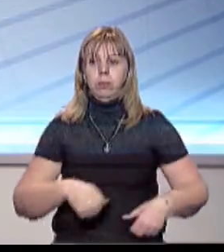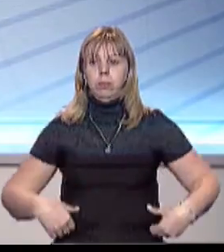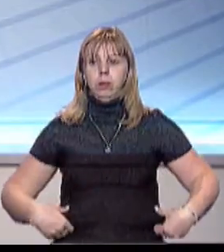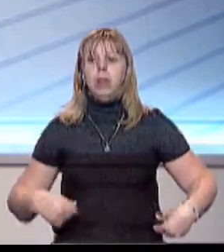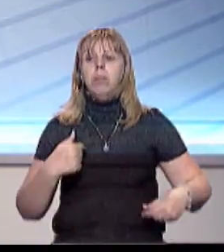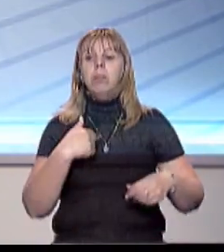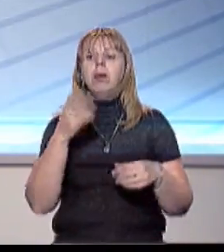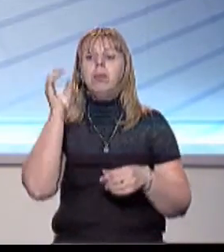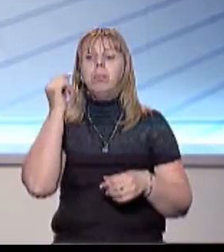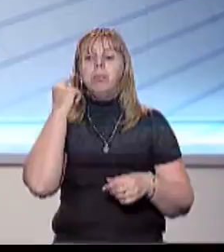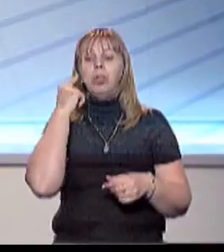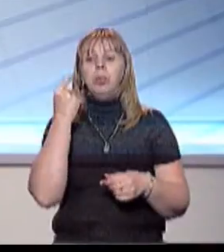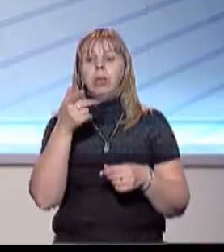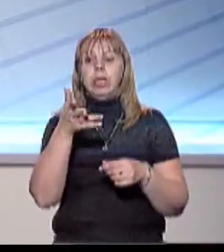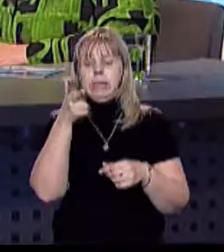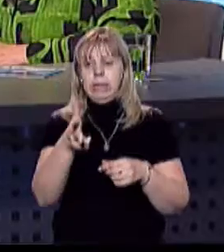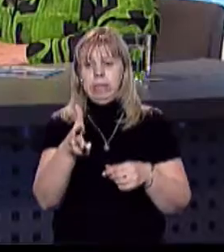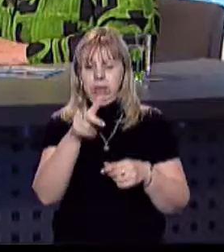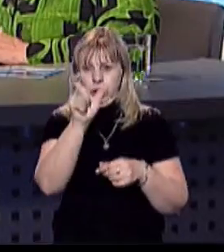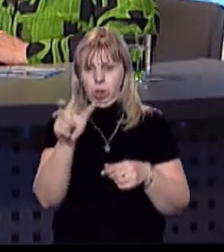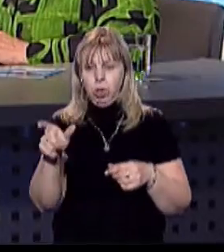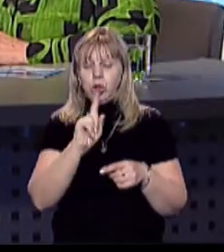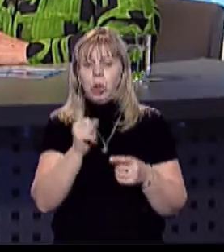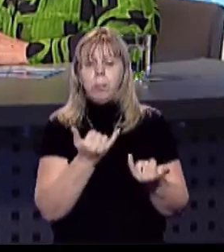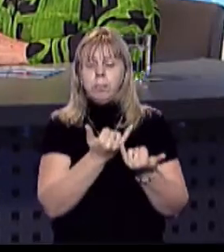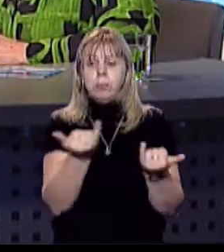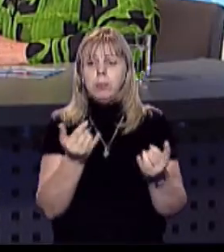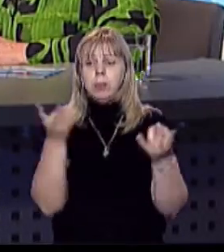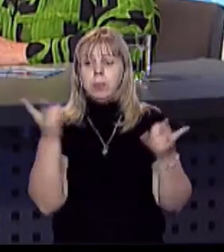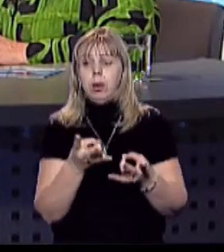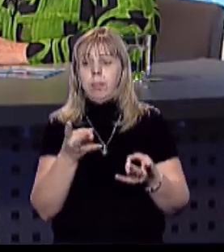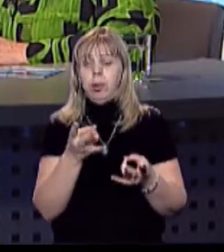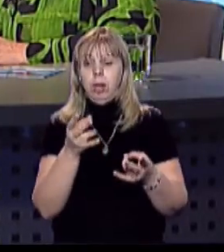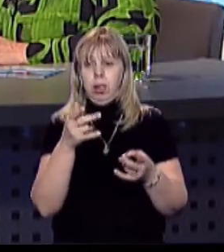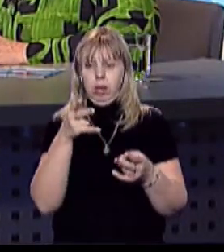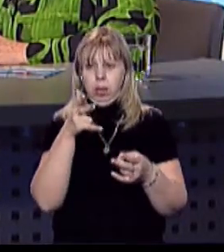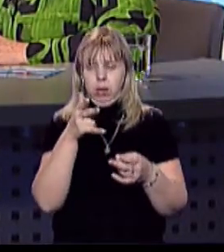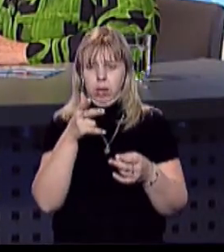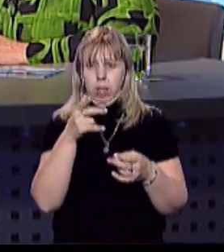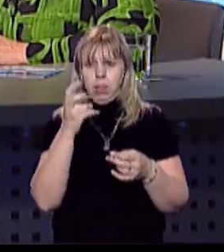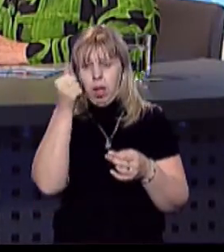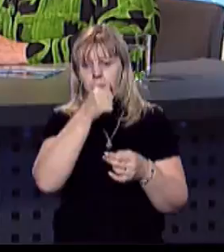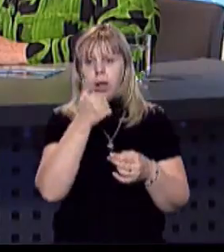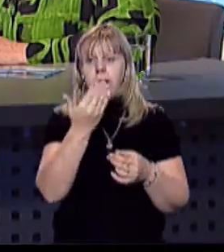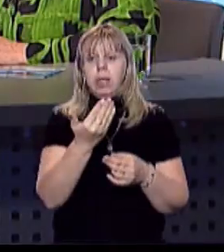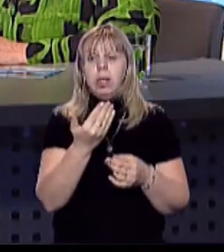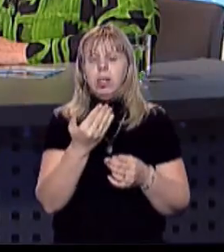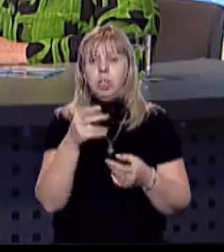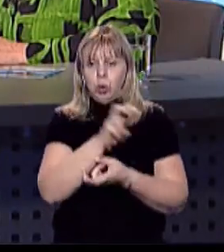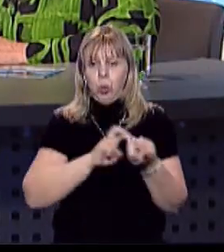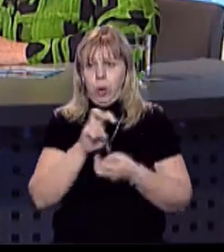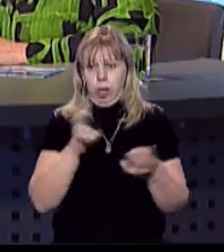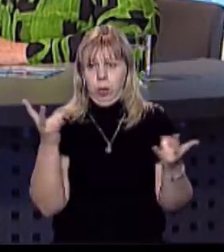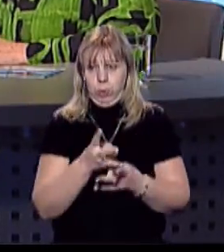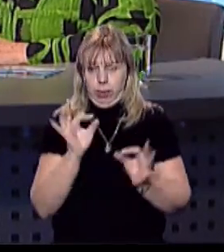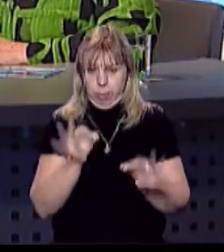Ми почули цифру 3 тисячі донорів. Аби забезпечити потребу в 3 тисячах донорах на рік, їх, в принципі, і шукати